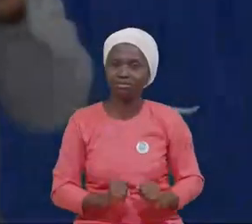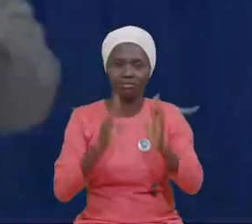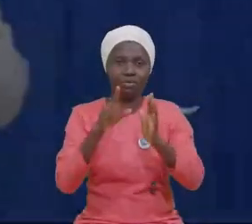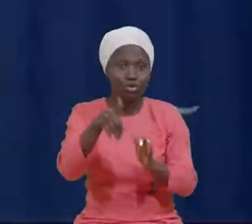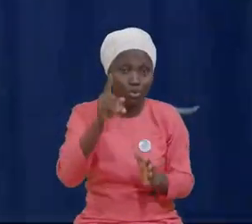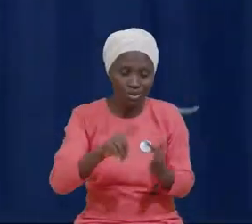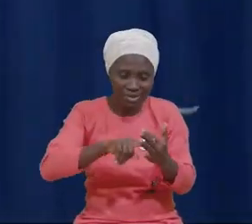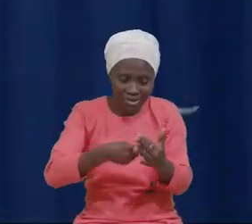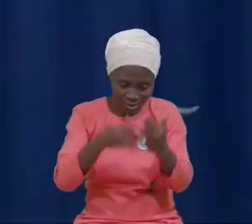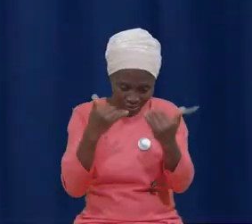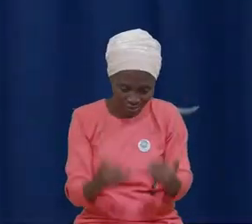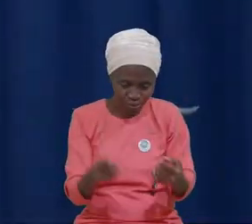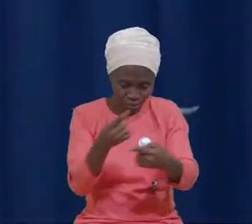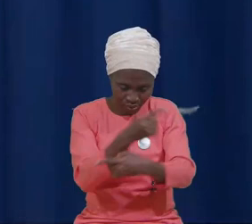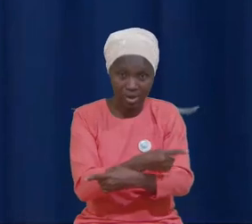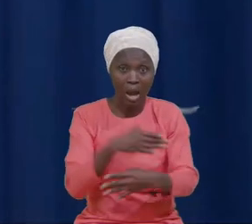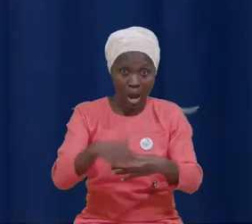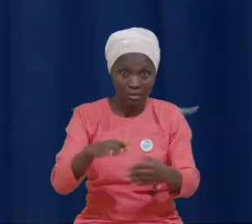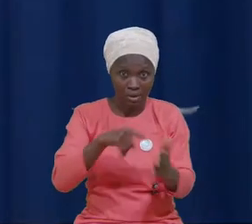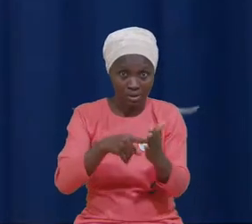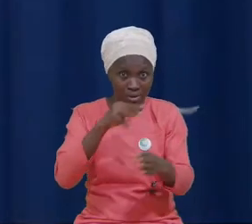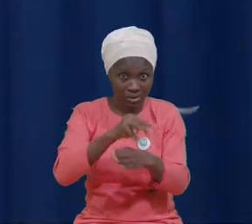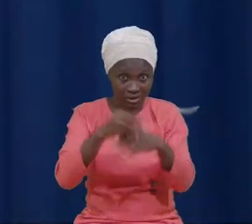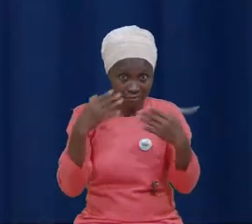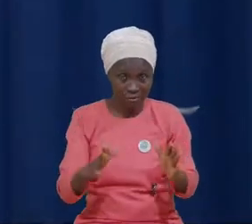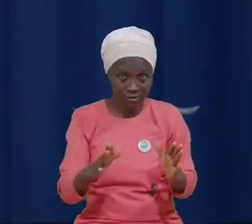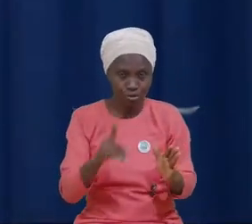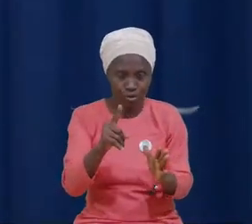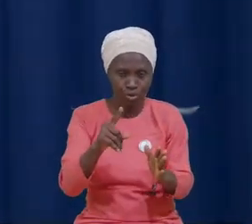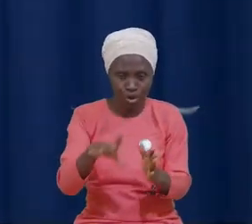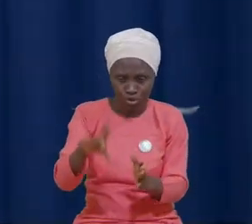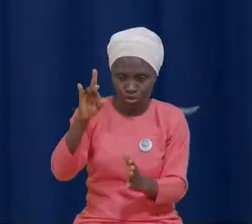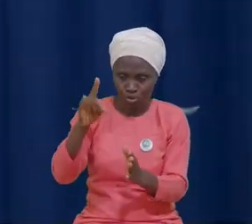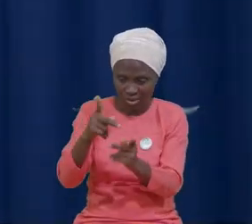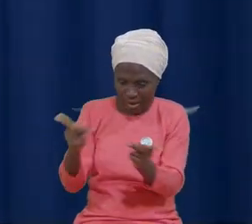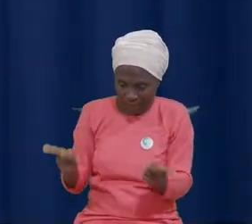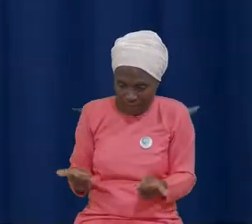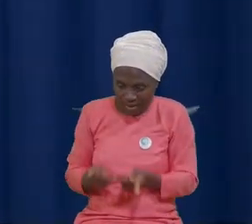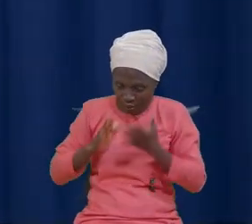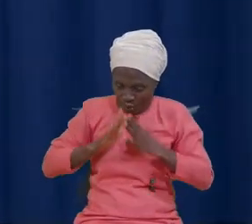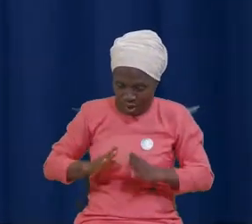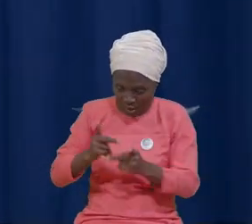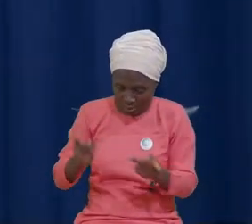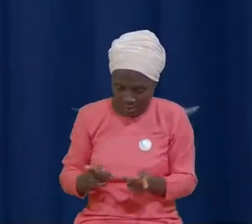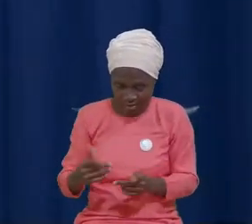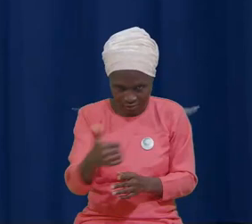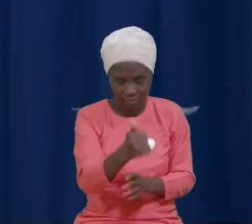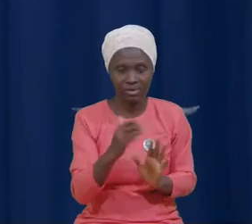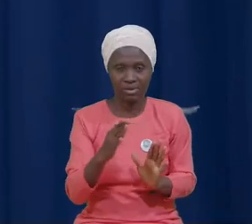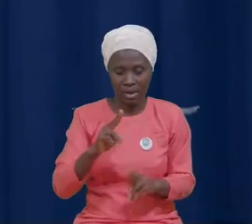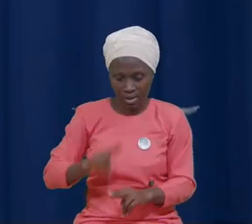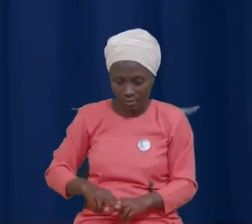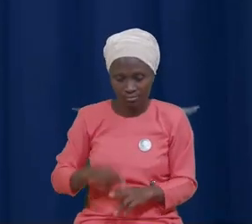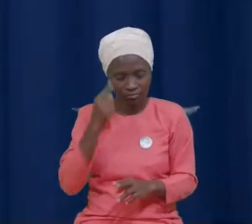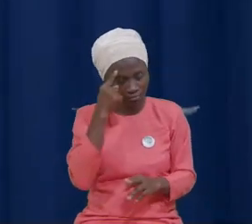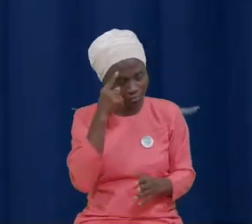dois commencer aujourd'hui, après ce message. Trouve un lieu solitaire, seul. Quelles sont les choses que je dois changer? Quelles